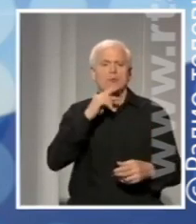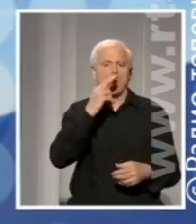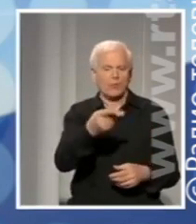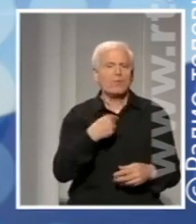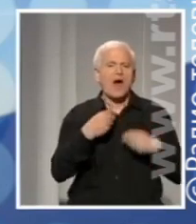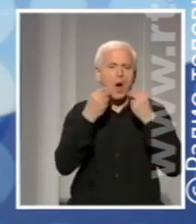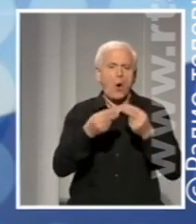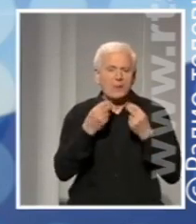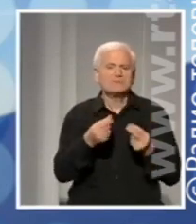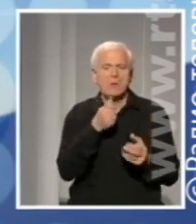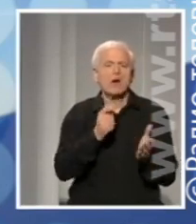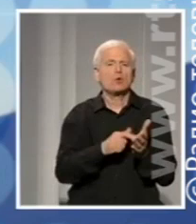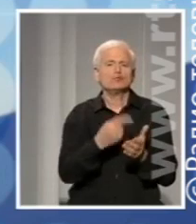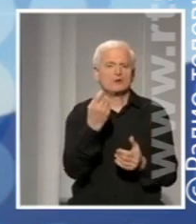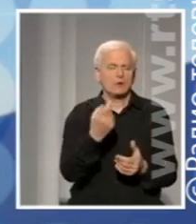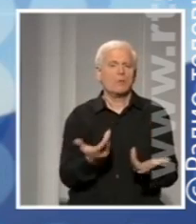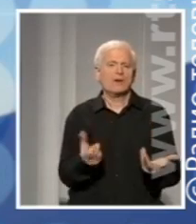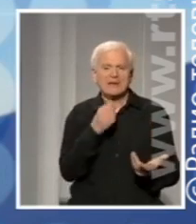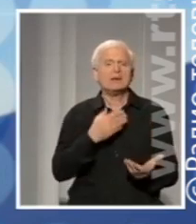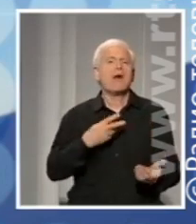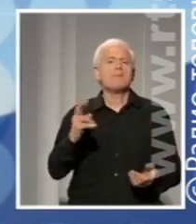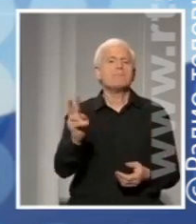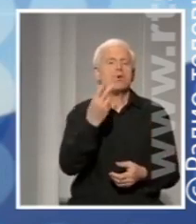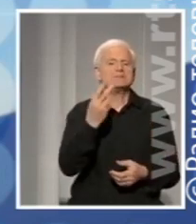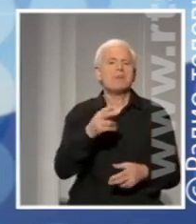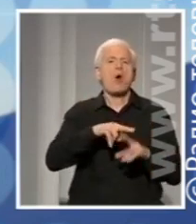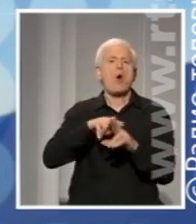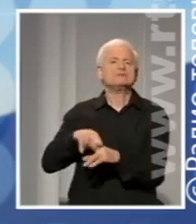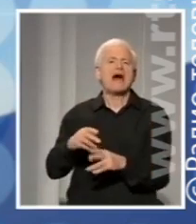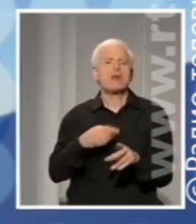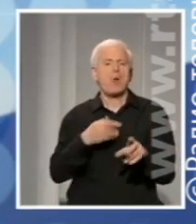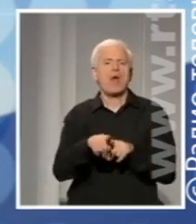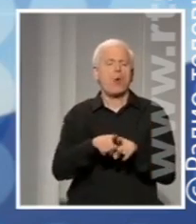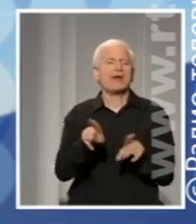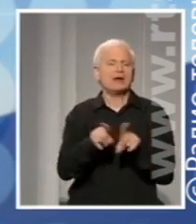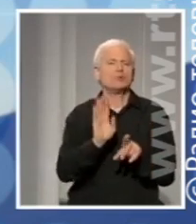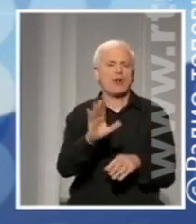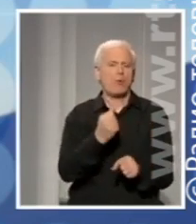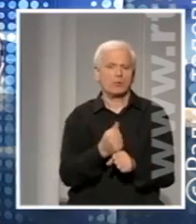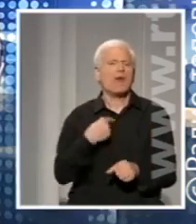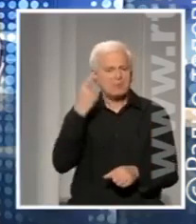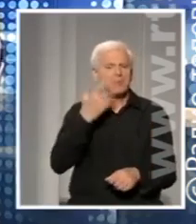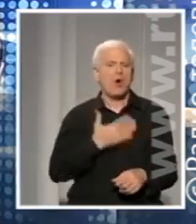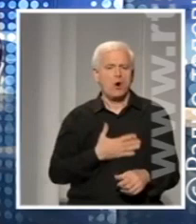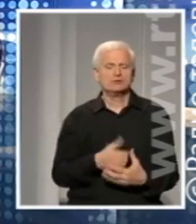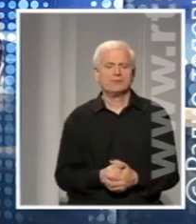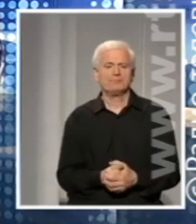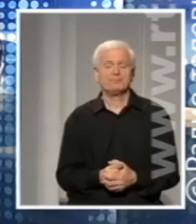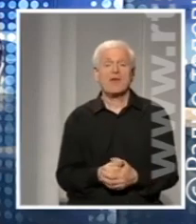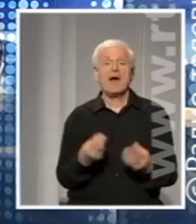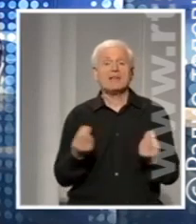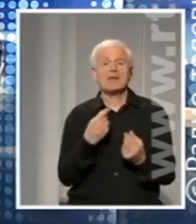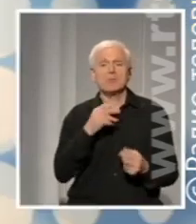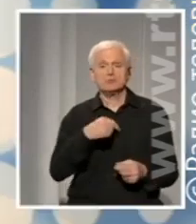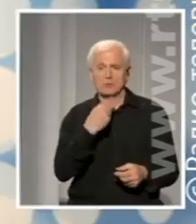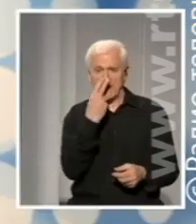objasniti još jednom, a evo apelujem i na ostale kolege da to urade. a mislim da i hoće. Da li mi imamo uvid u to koliko